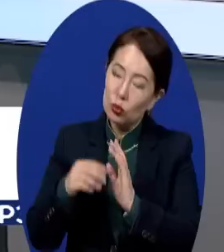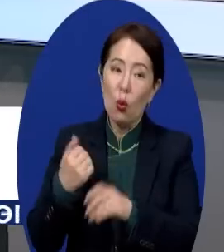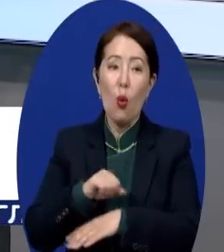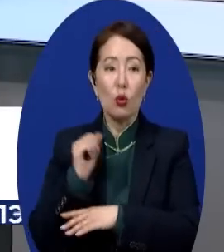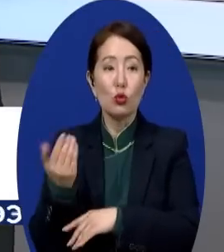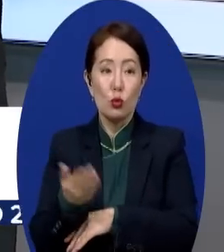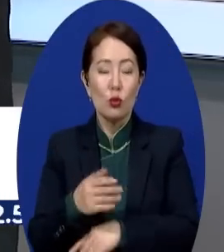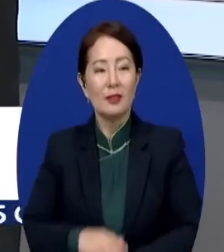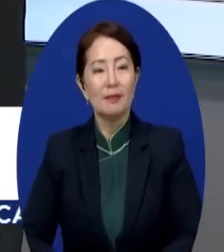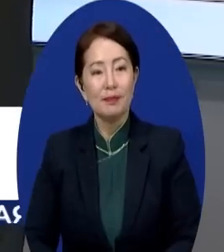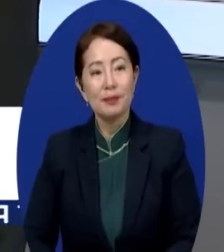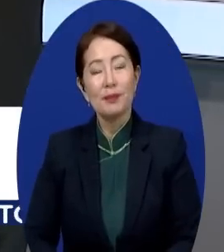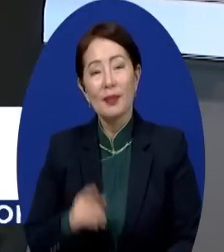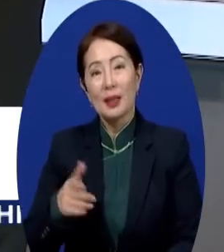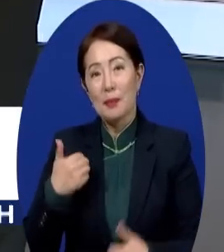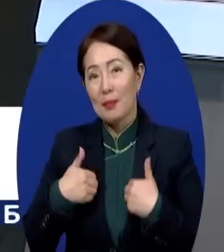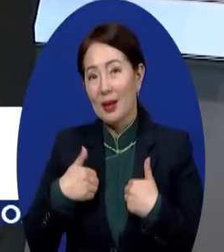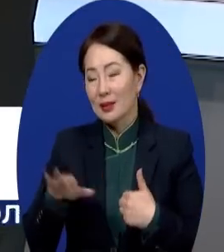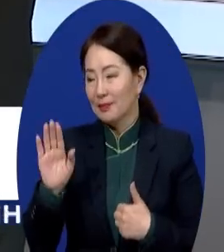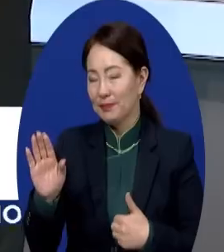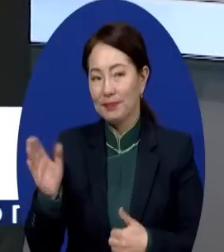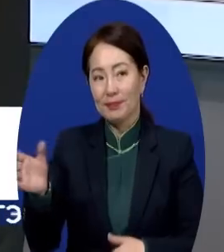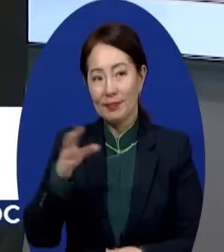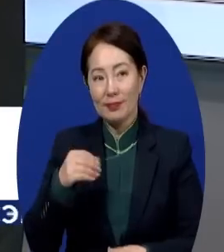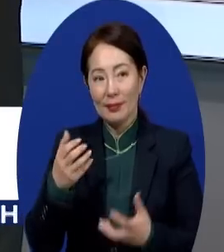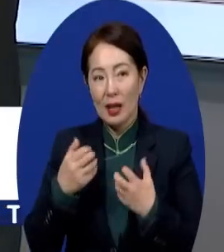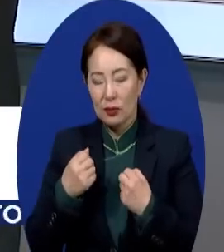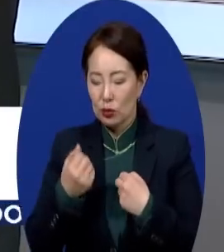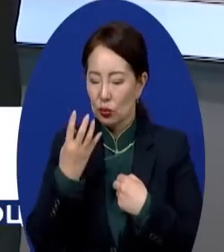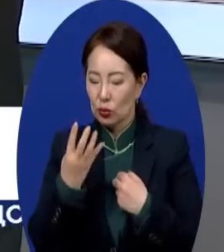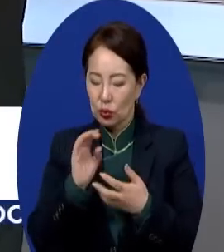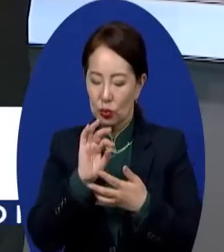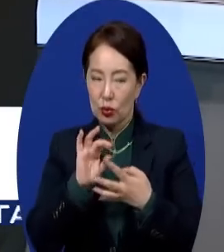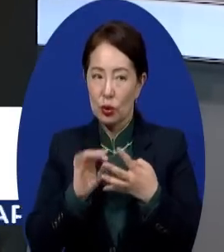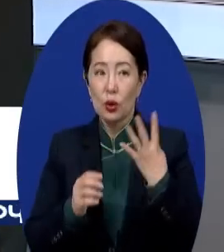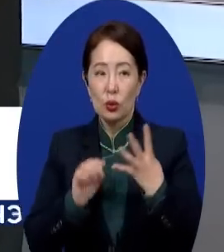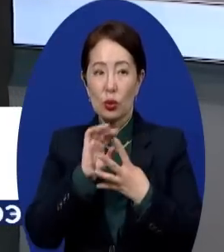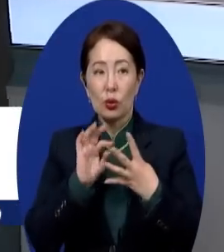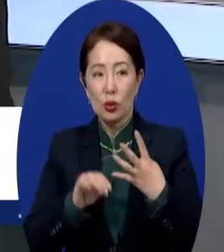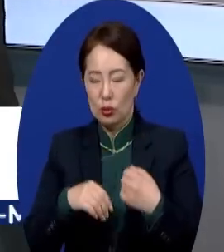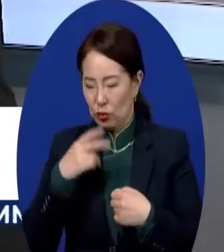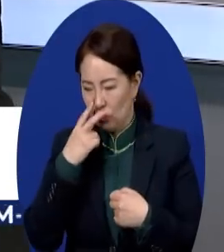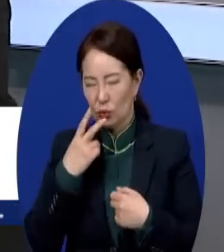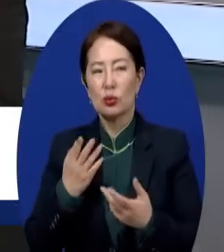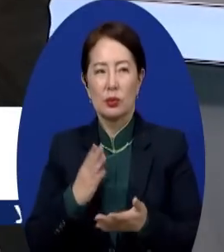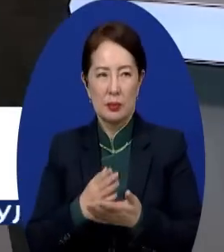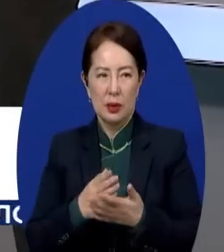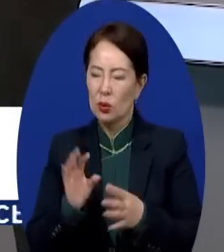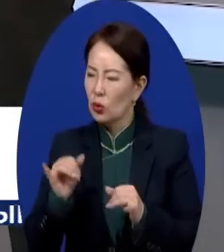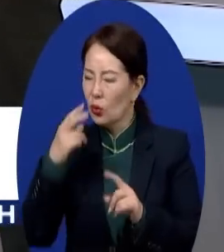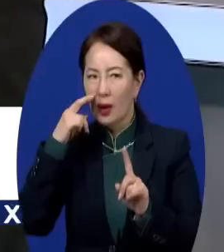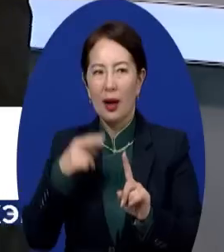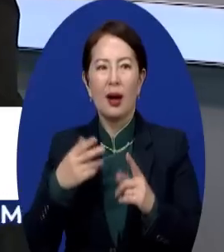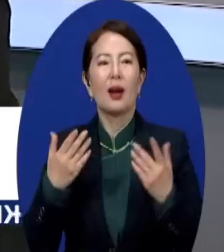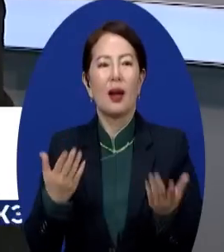байна. Тэгэхээр яг энэ багш нараас авж байгаа дөрвөн төрлийн ерөнхийдөө юу байгаа үзүүлэлт байгаа. Юуг нь харах юм бэ гэж. За